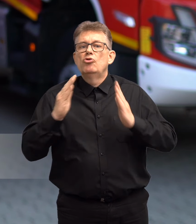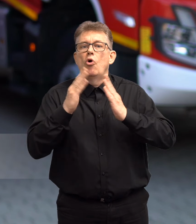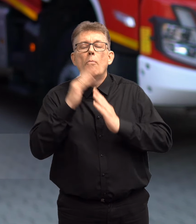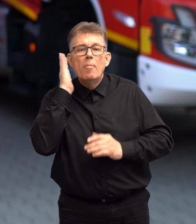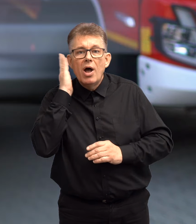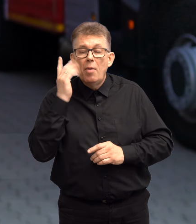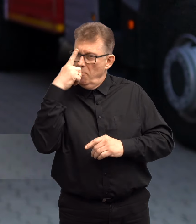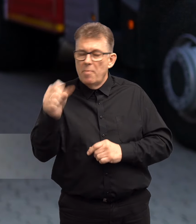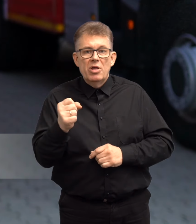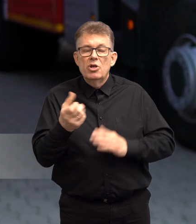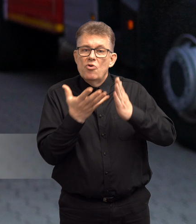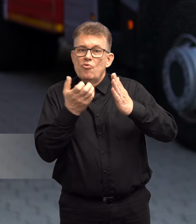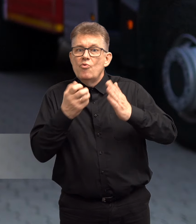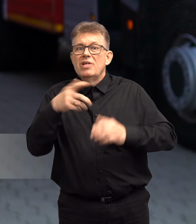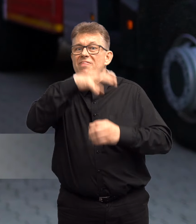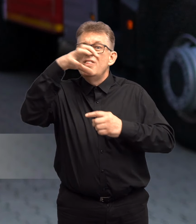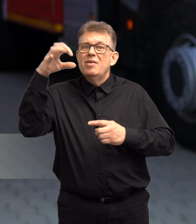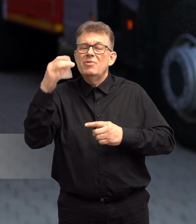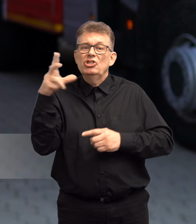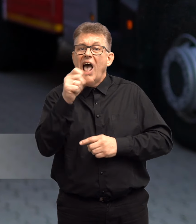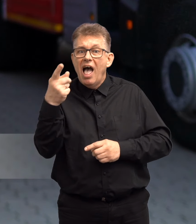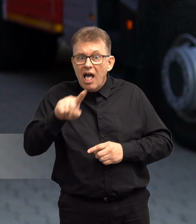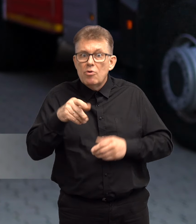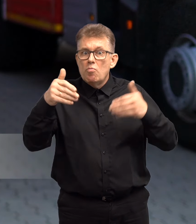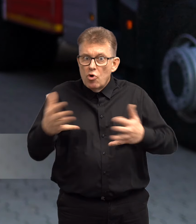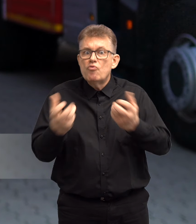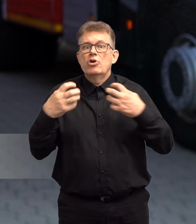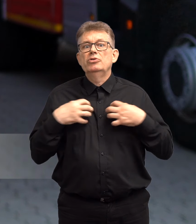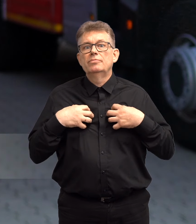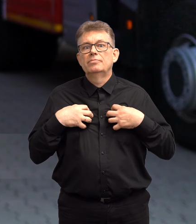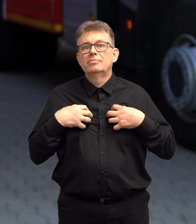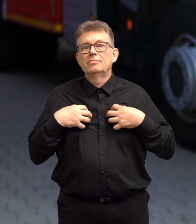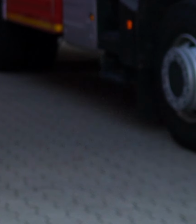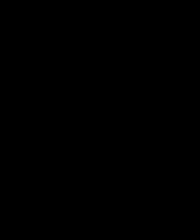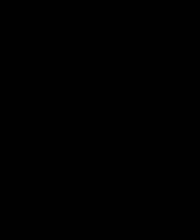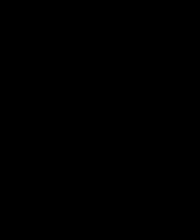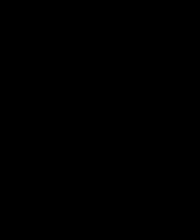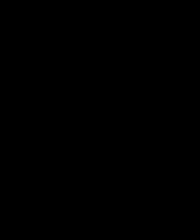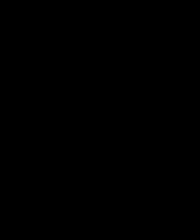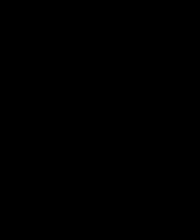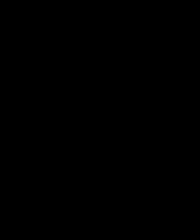bezpieczeństwo domowników. Pamiętaj, czujka dymu i czujka tlenku węgla może uratować życie.